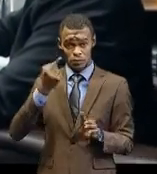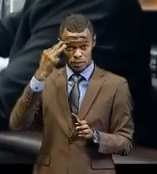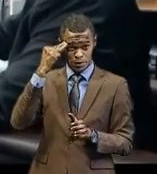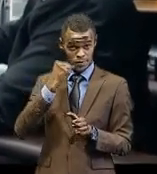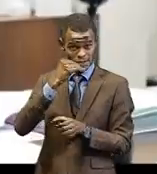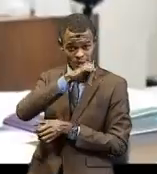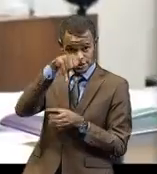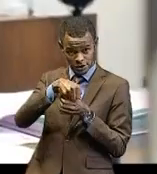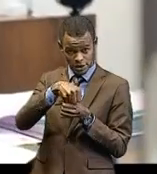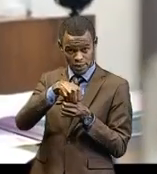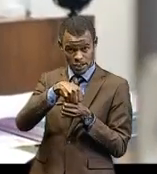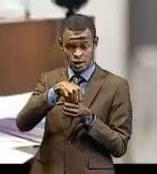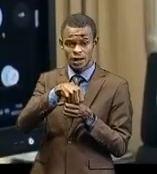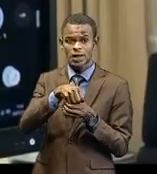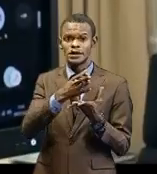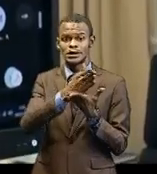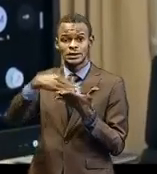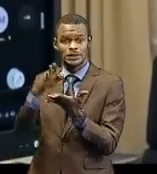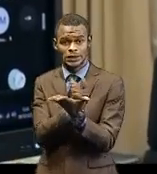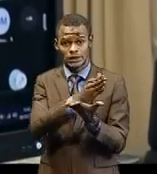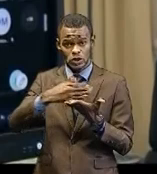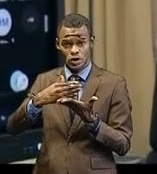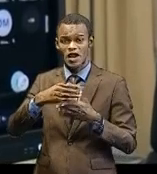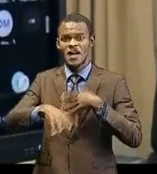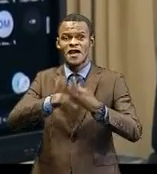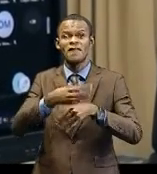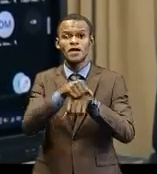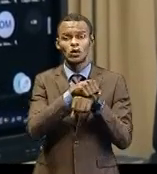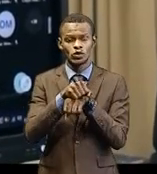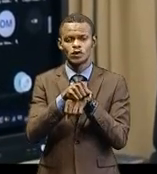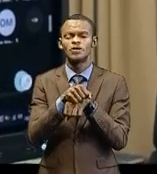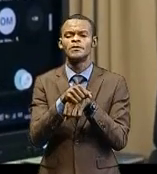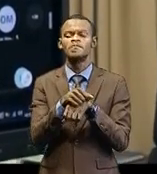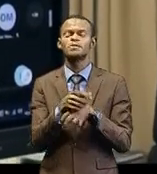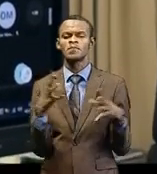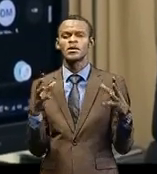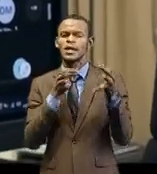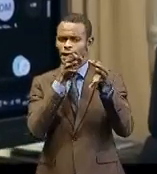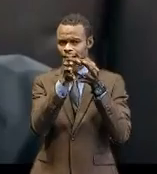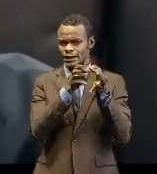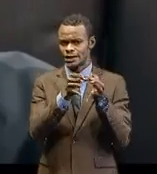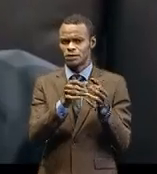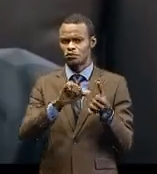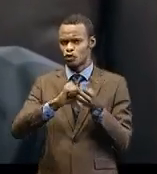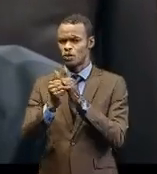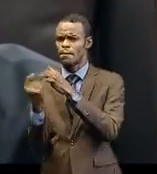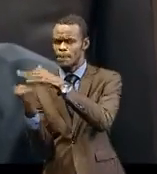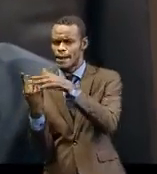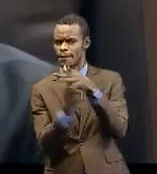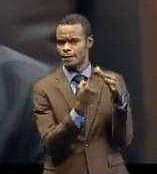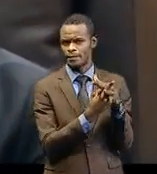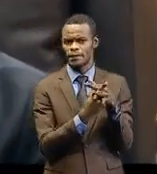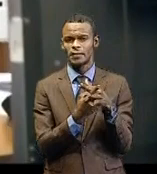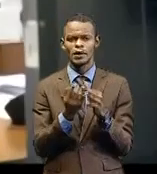affaires coutumières, est revenu sur quelques faits saillants qui ont caractérisé le pays cette dernière semaine, parmi